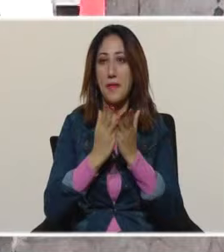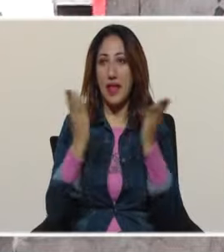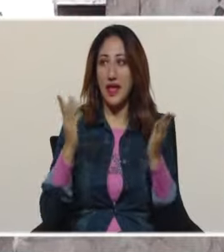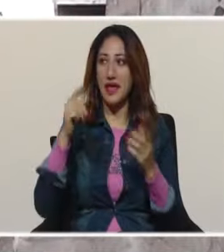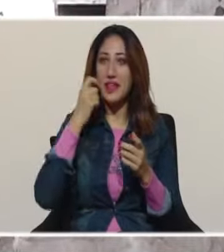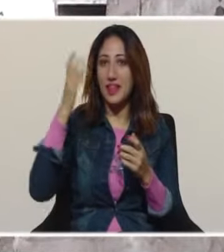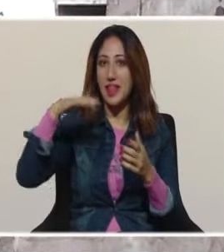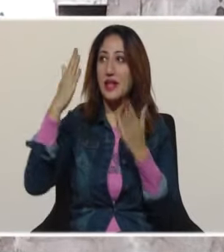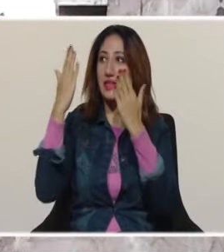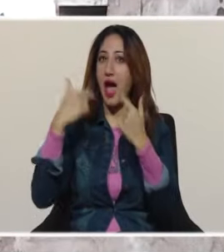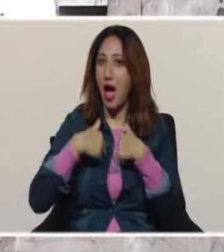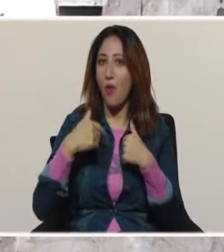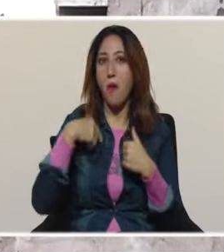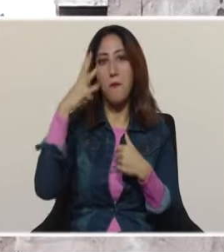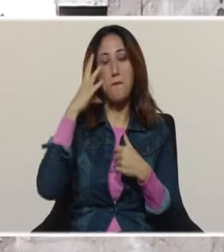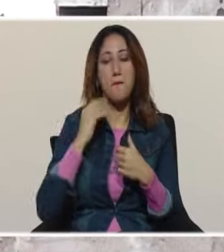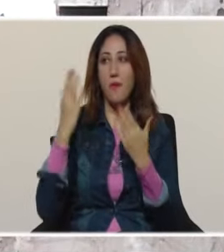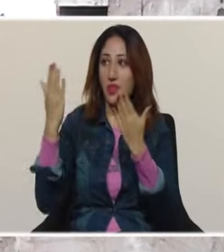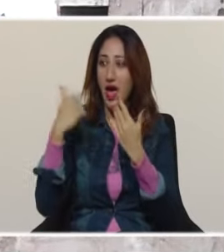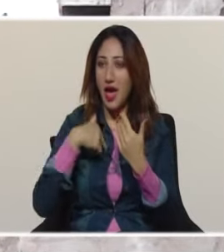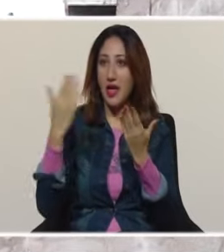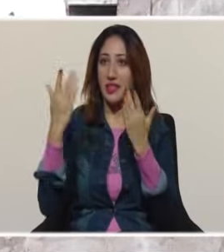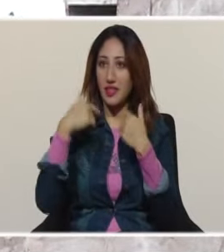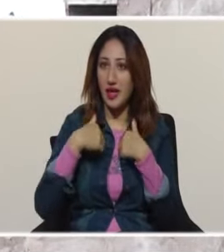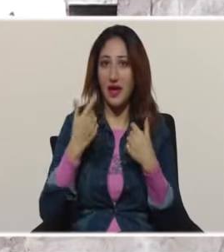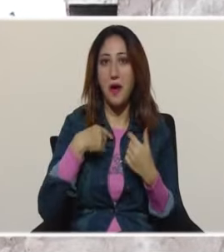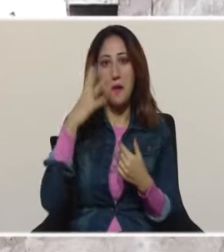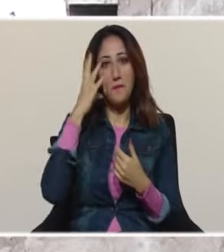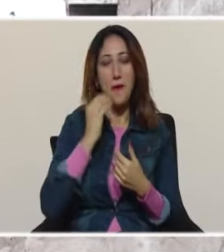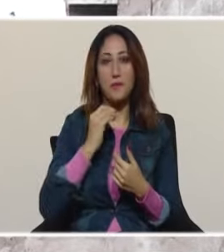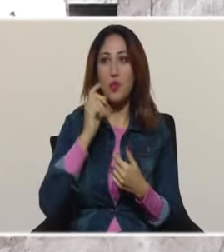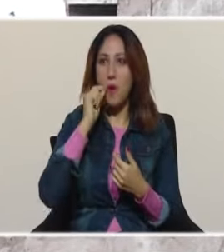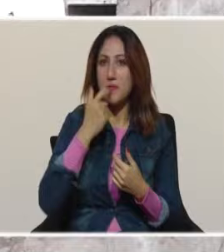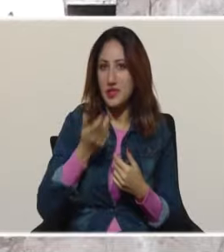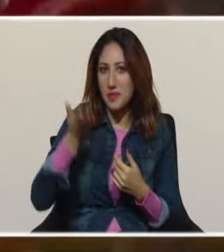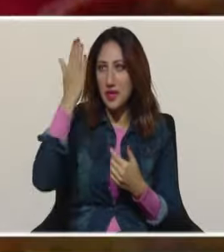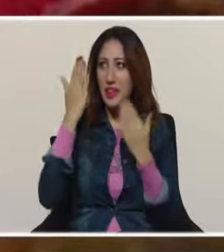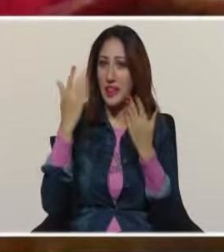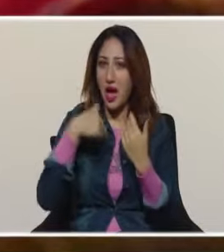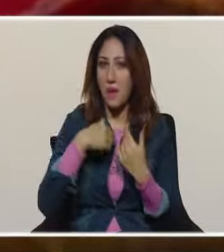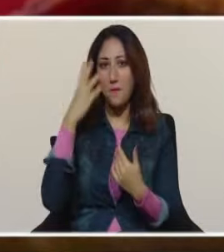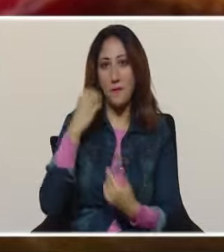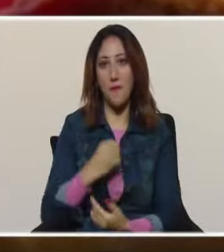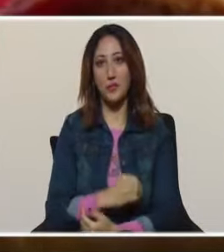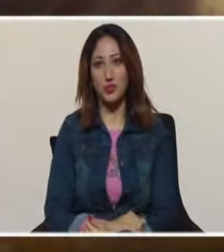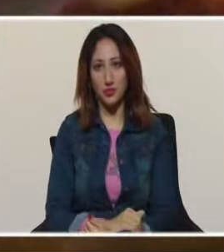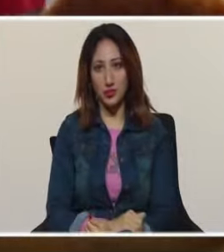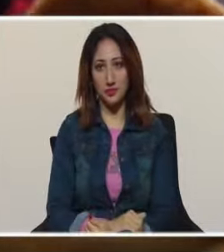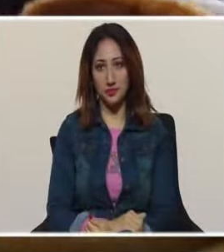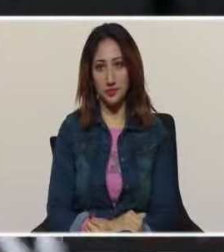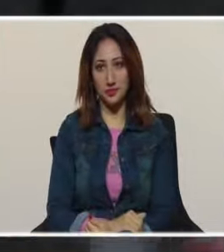دعوه انا ببقى مبسوطه. واحد قد والدي، واحد قد جدي، وانا ببقى مبسوطه جدا.